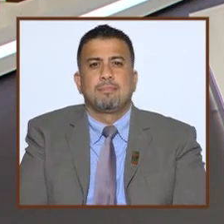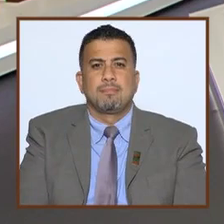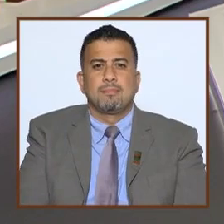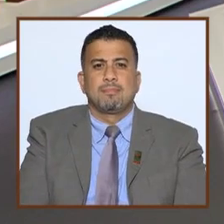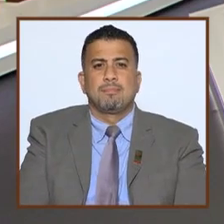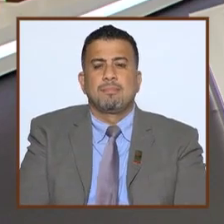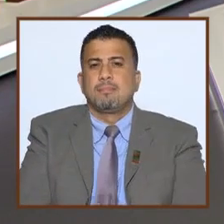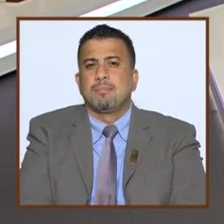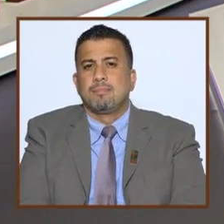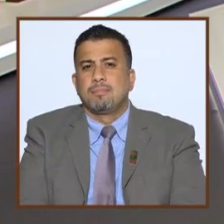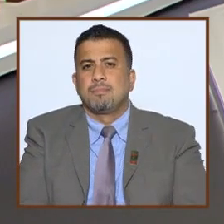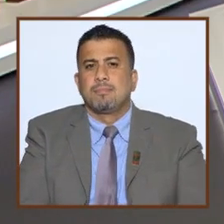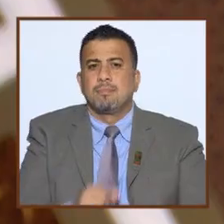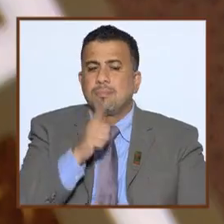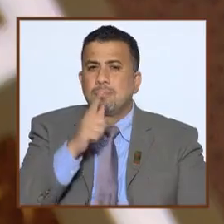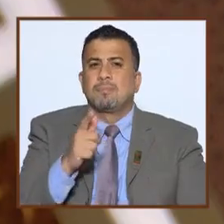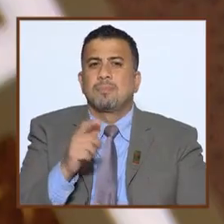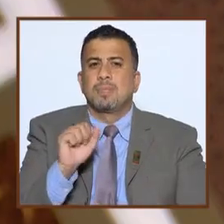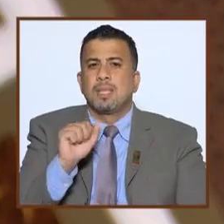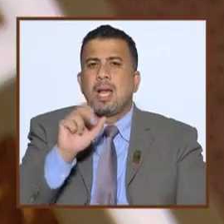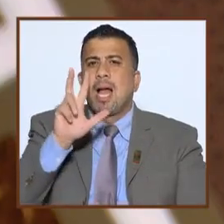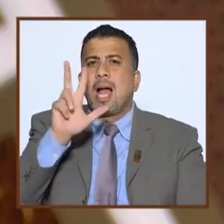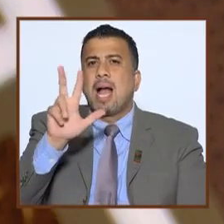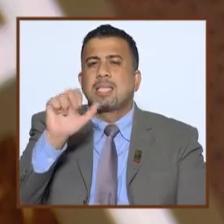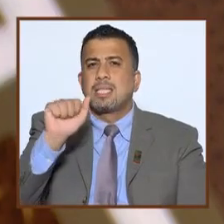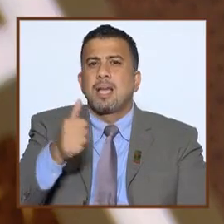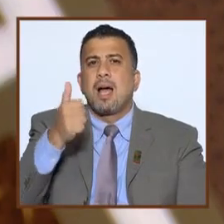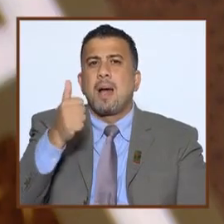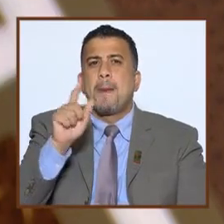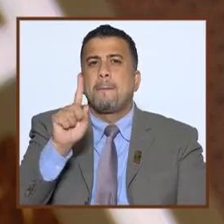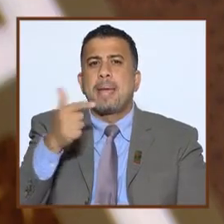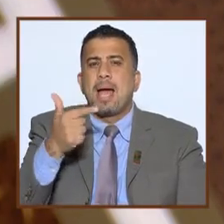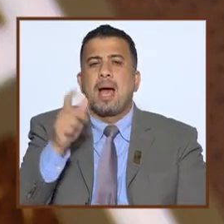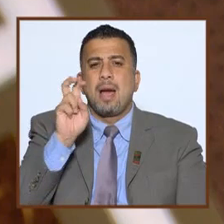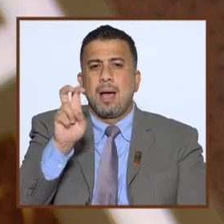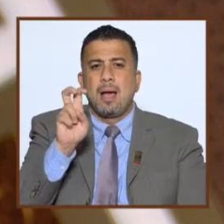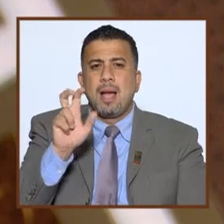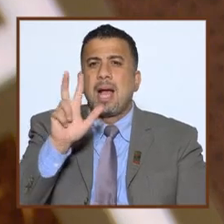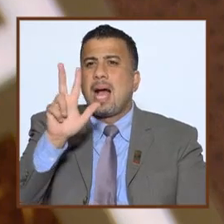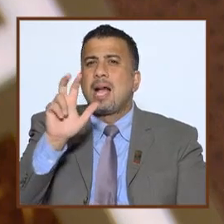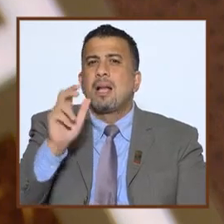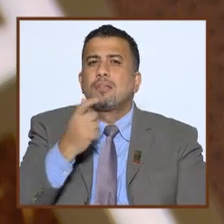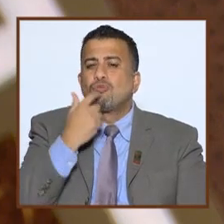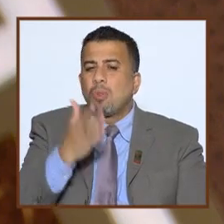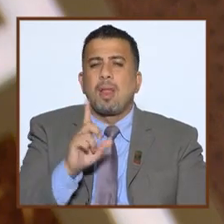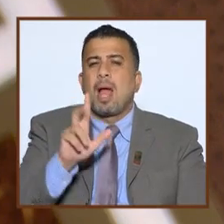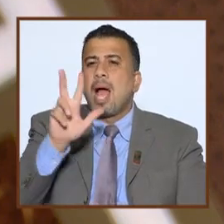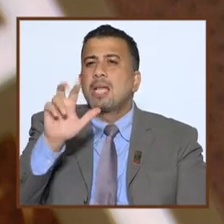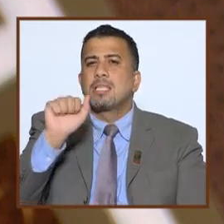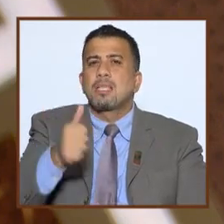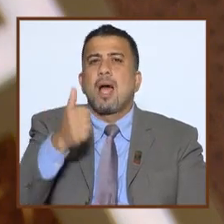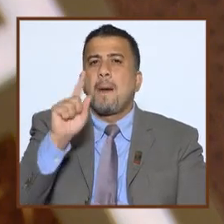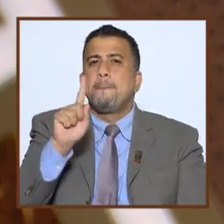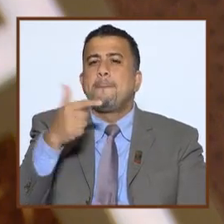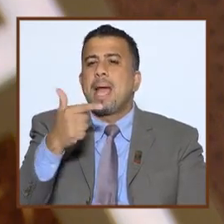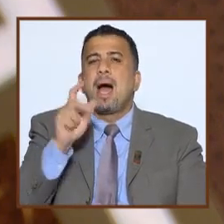الصابئه اللي ورد ذكرهم في القران اخت الفاضله ام محمد بالنسبه للصابئه في قول اهل العلم من اهل